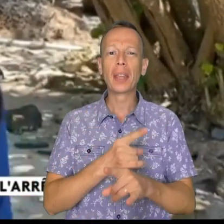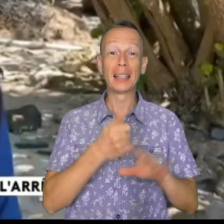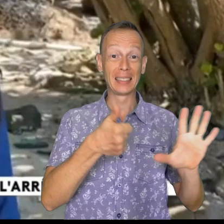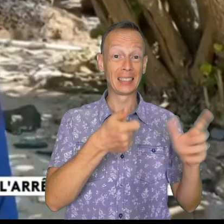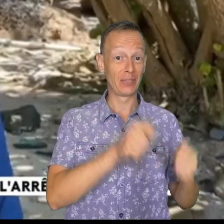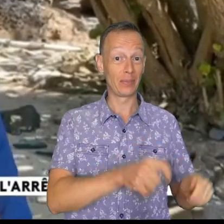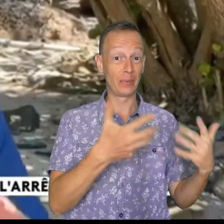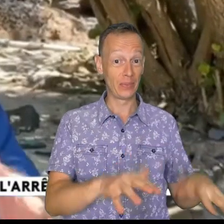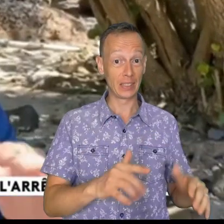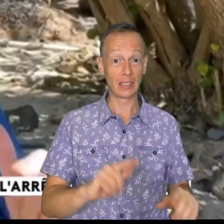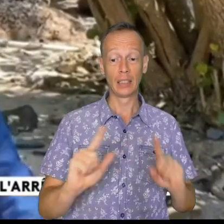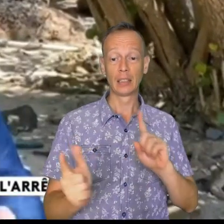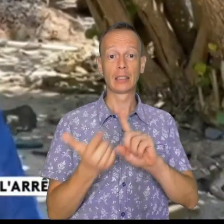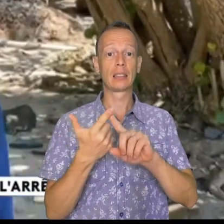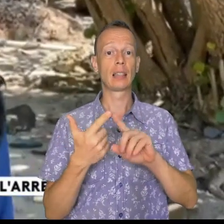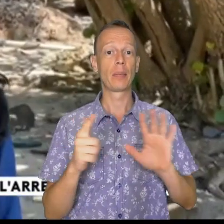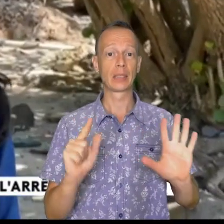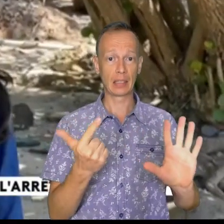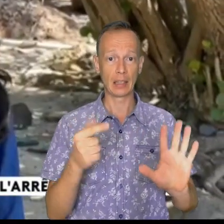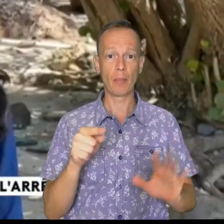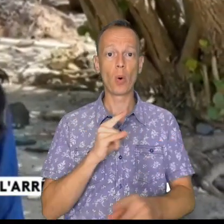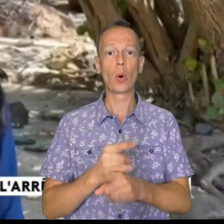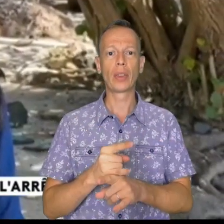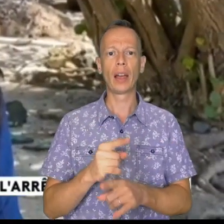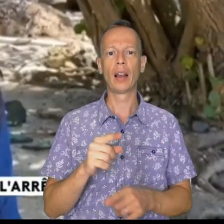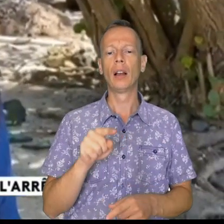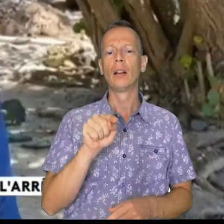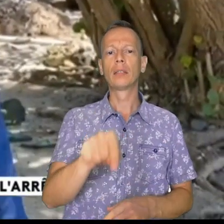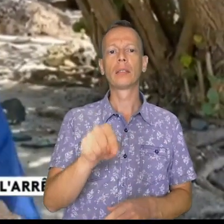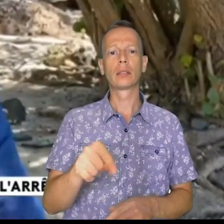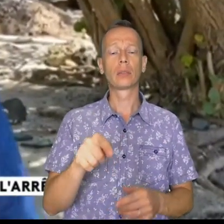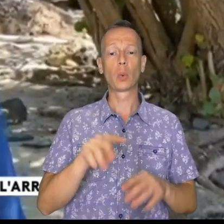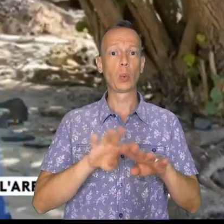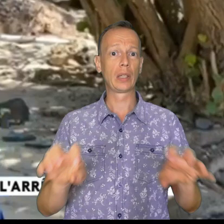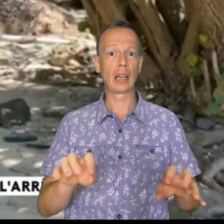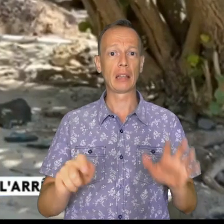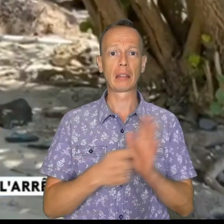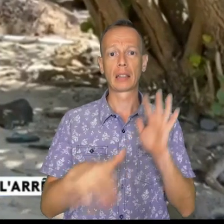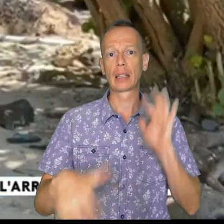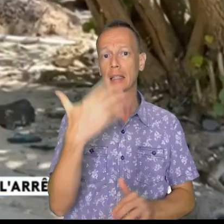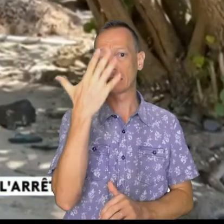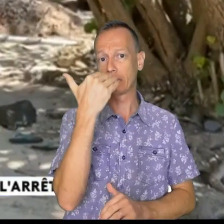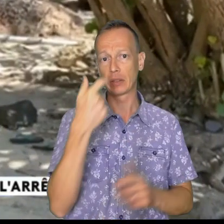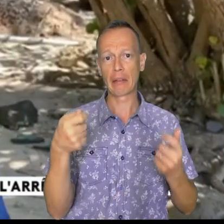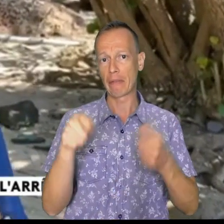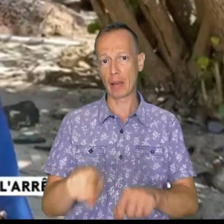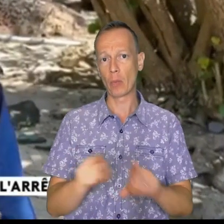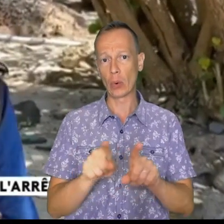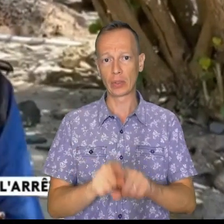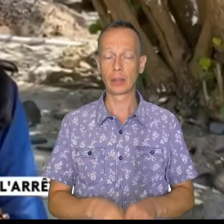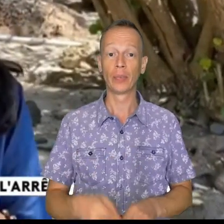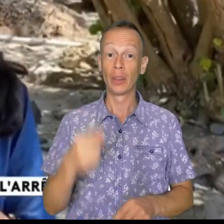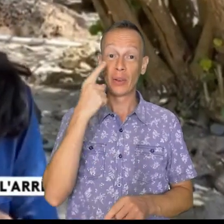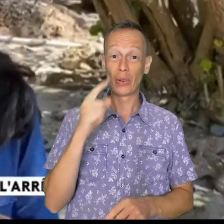sont actuellement fermés. Le dernier, le Pearl Resort, fermera ses portes ce week-end, le 15 février. Nous sommes